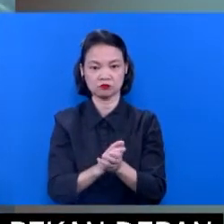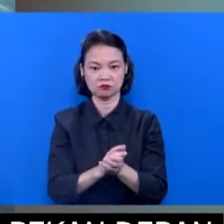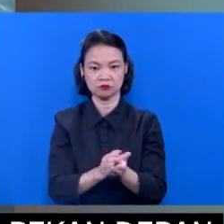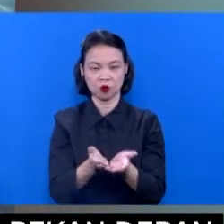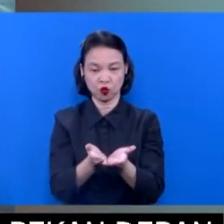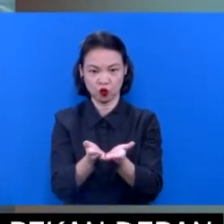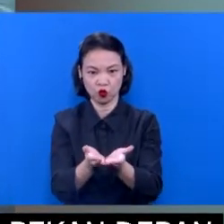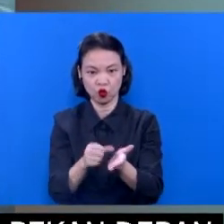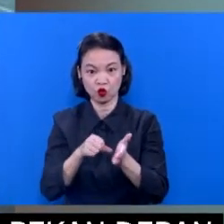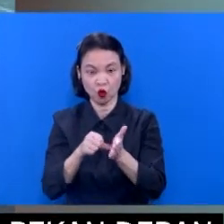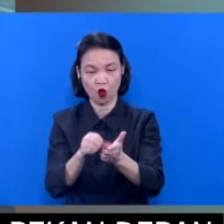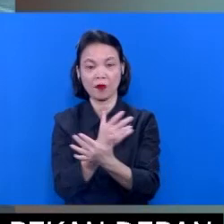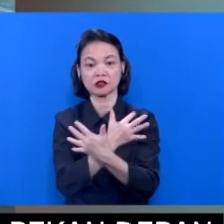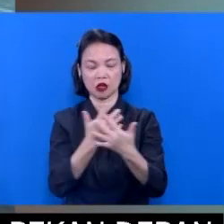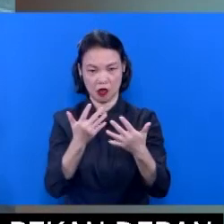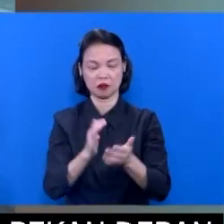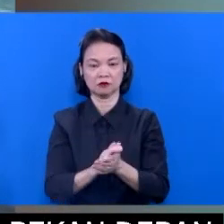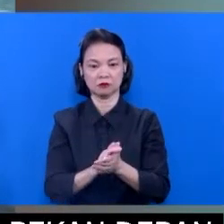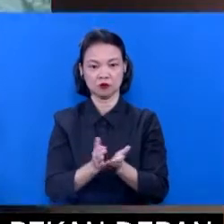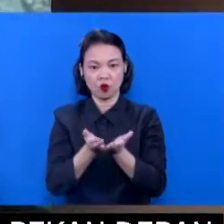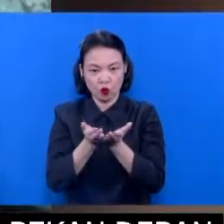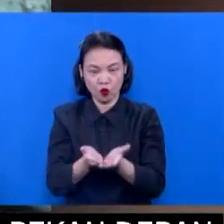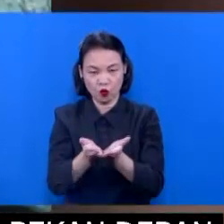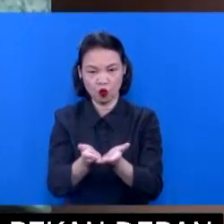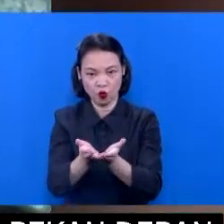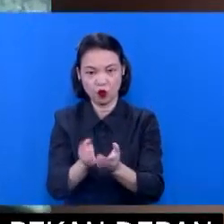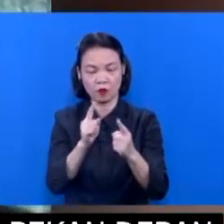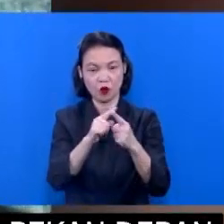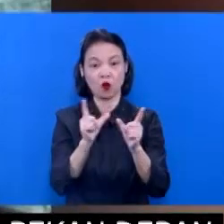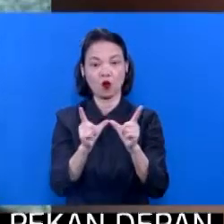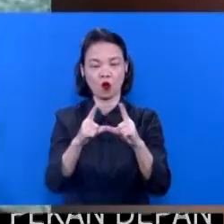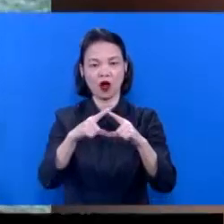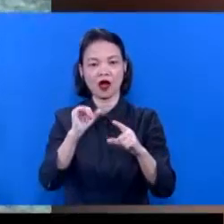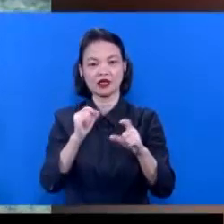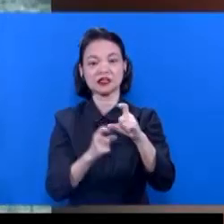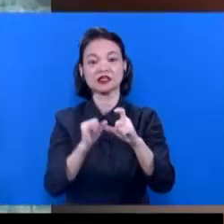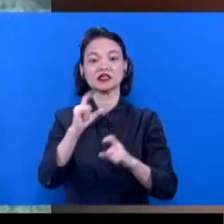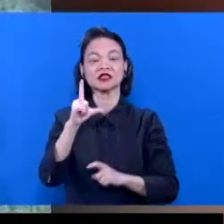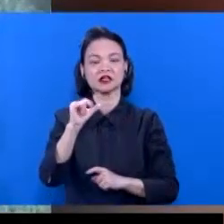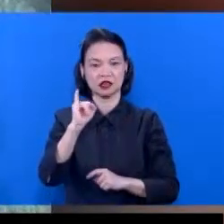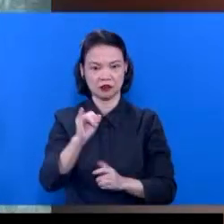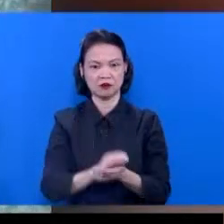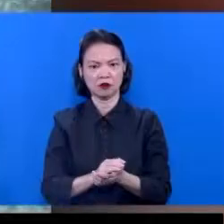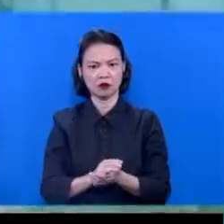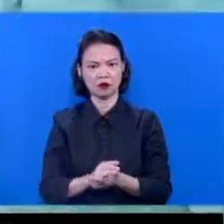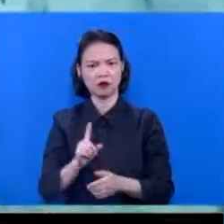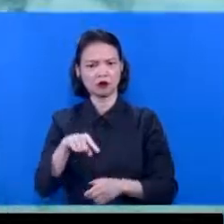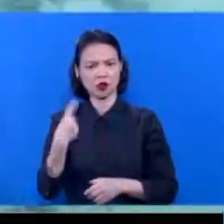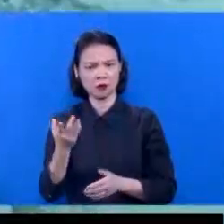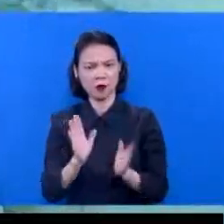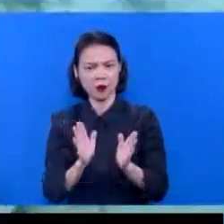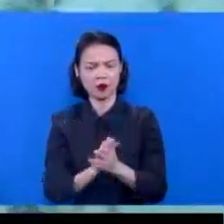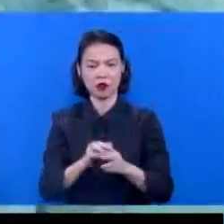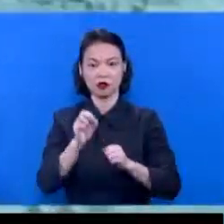oleh masyarakat setempat dan melanjutkan perjalanan menuju Waisilim. Namun beberapa jam berselang, tanggal 3